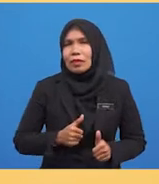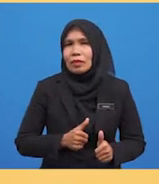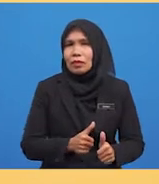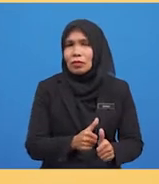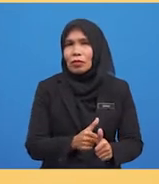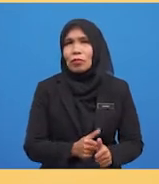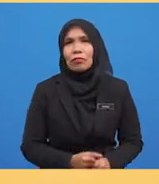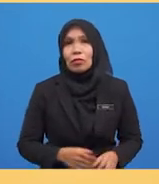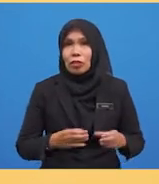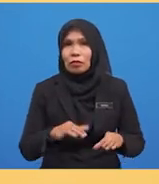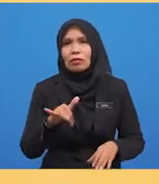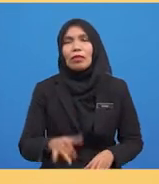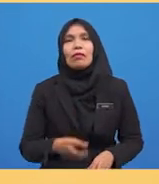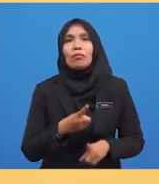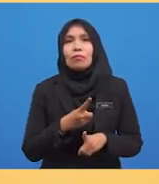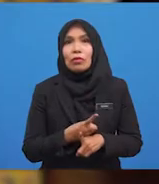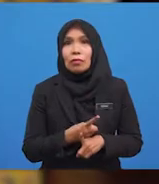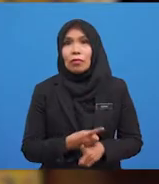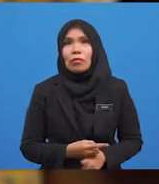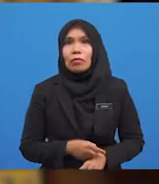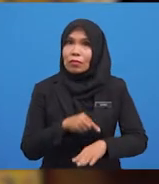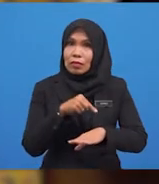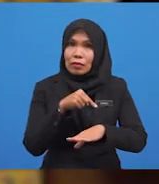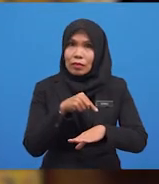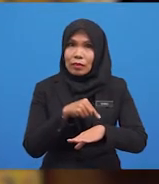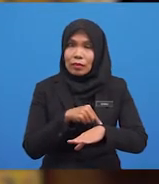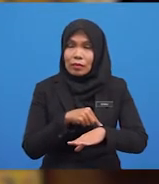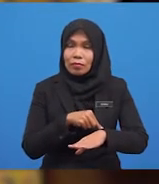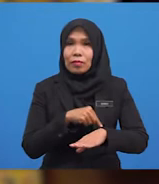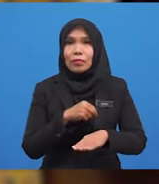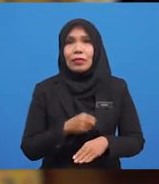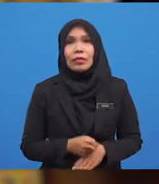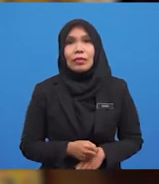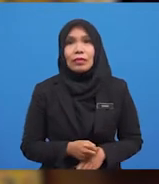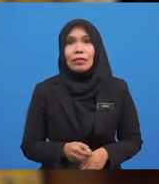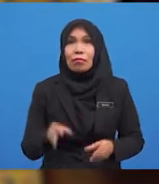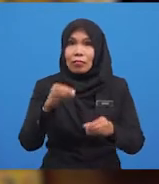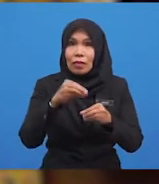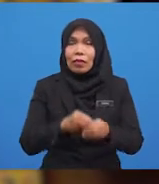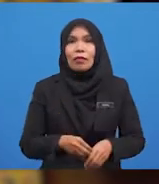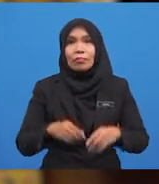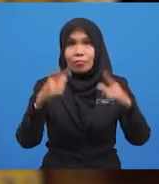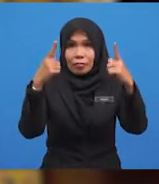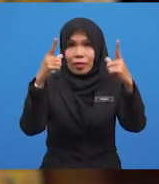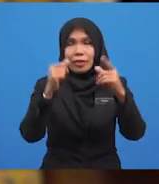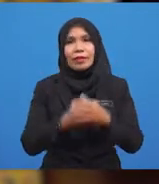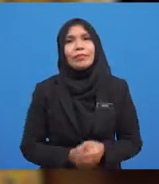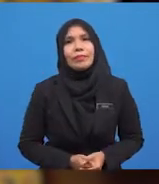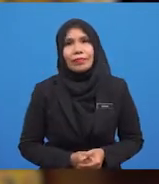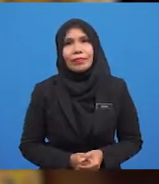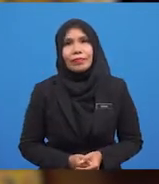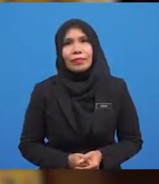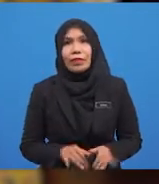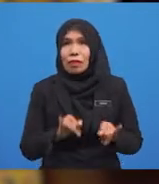tepat ketika di dalam majlis. Oh, maknanya jika kita dijemput ke majlis